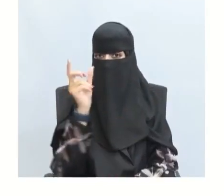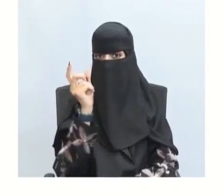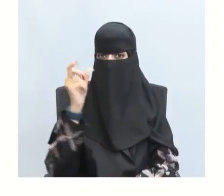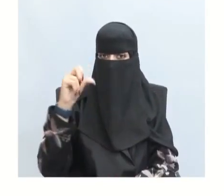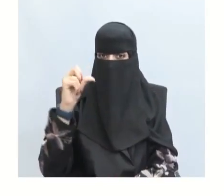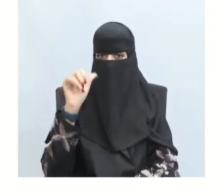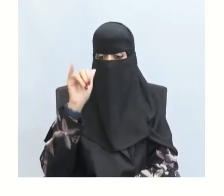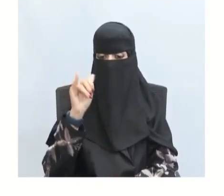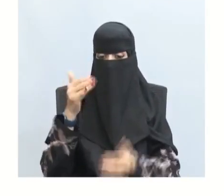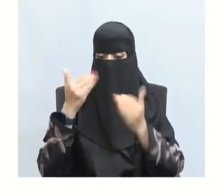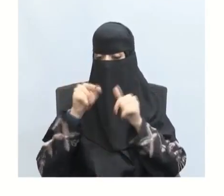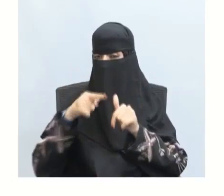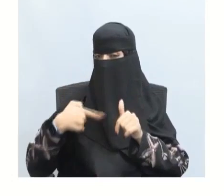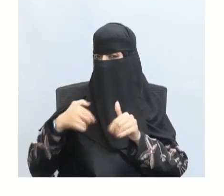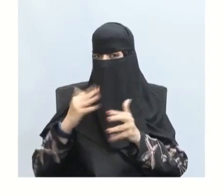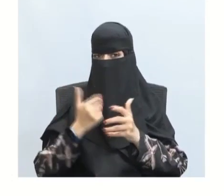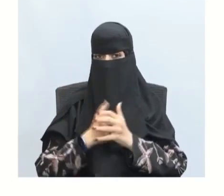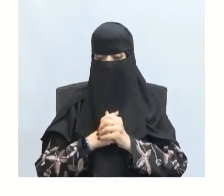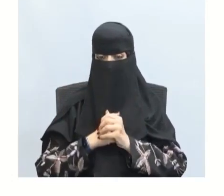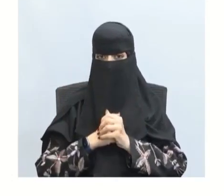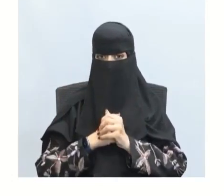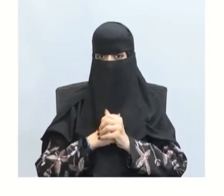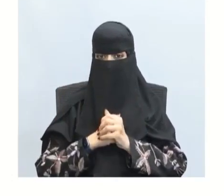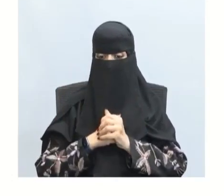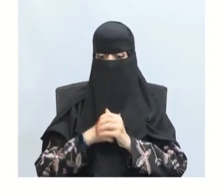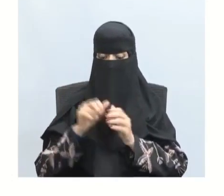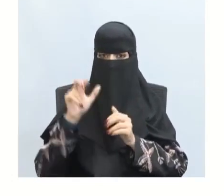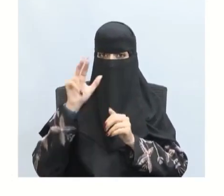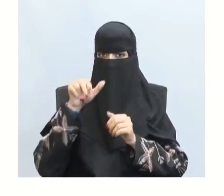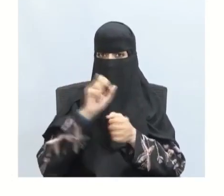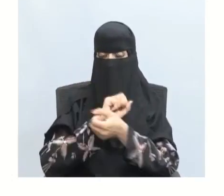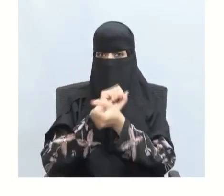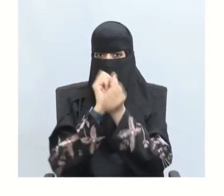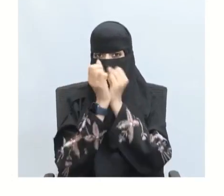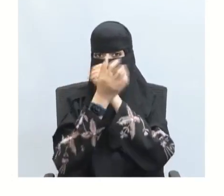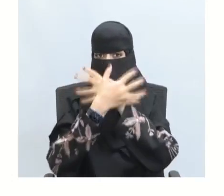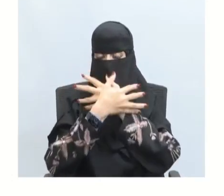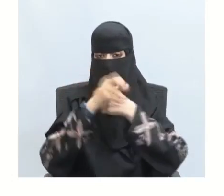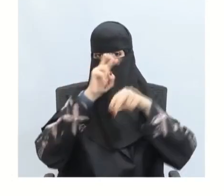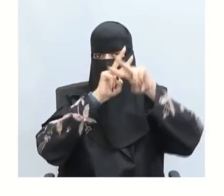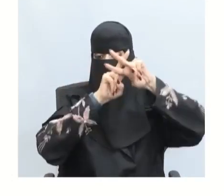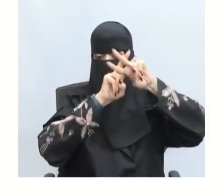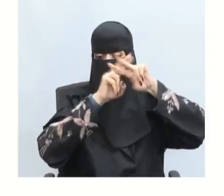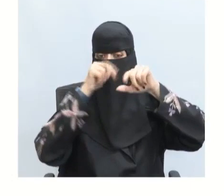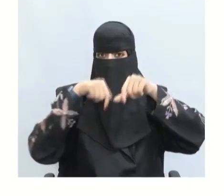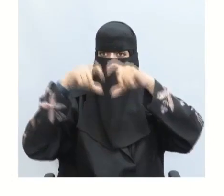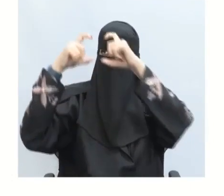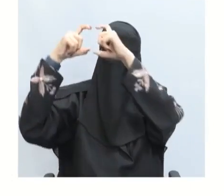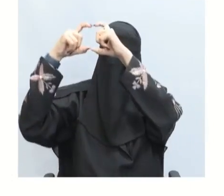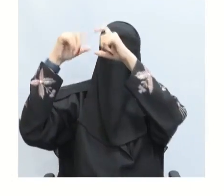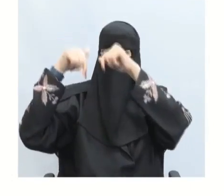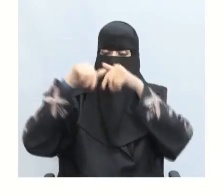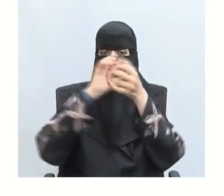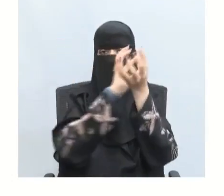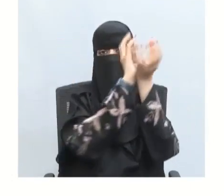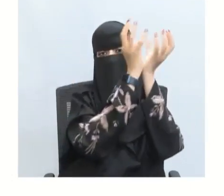الاندماج النووي هل هي المجره ام النجم ام القمر ام